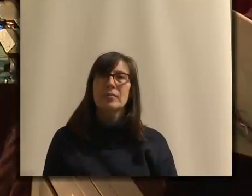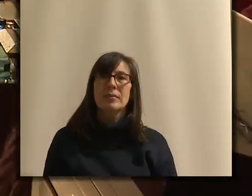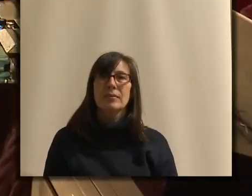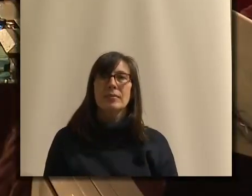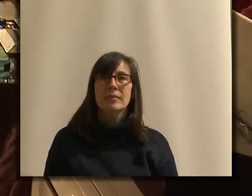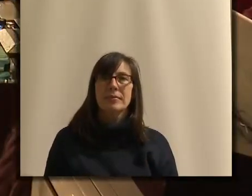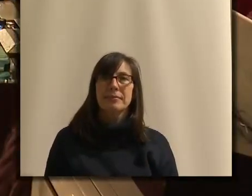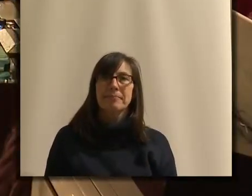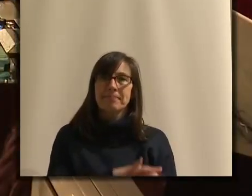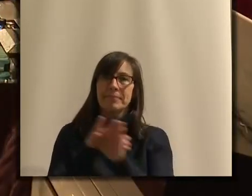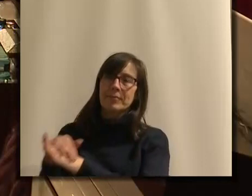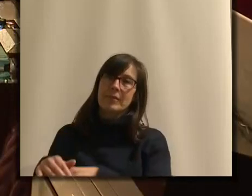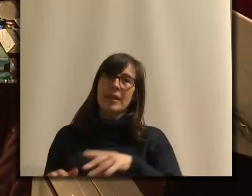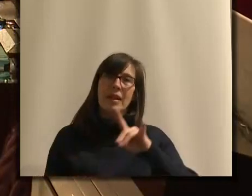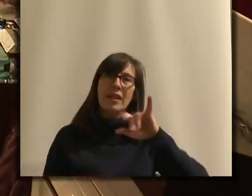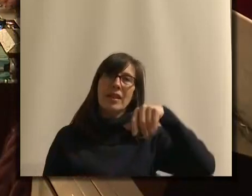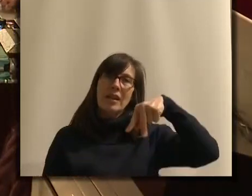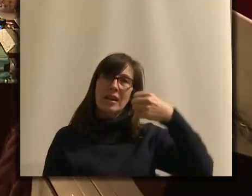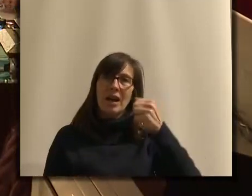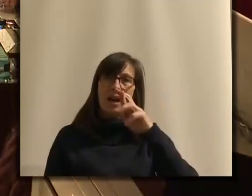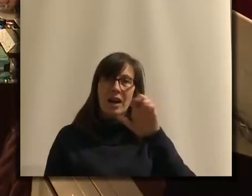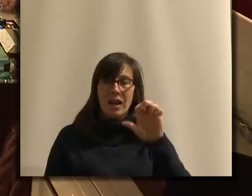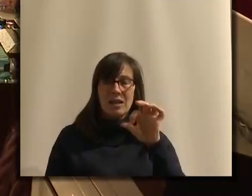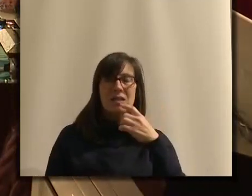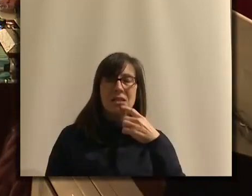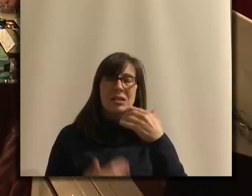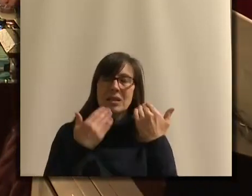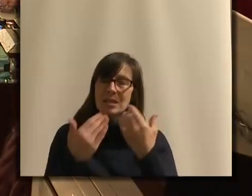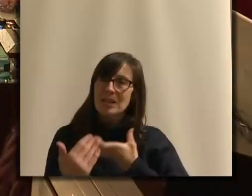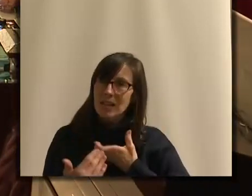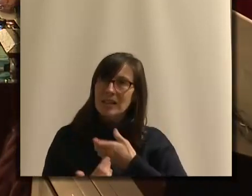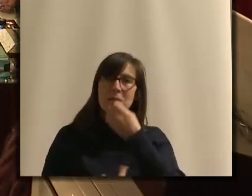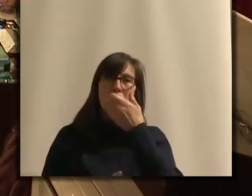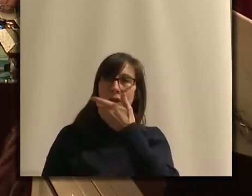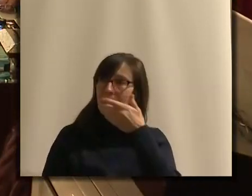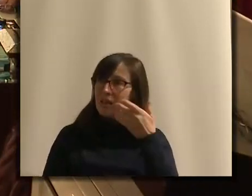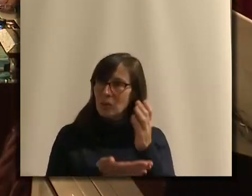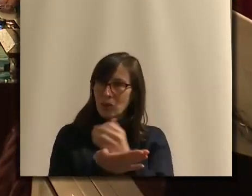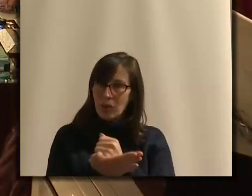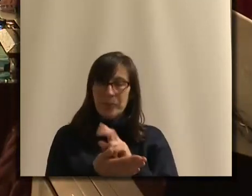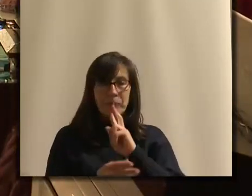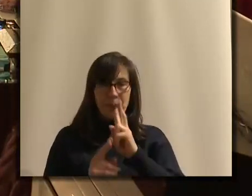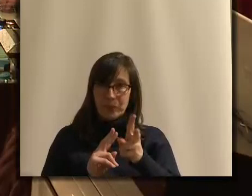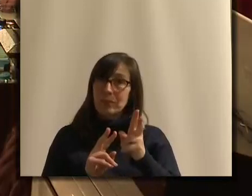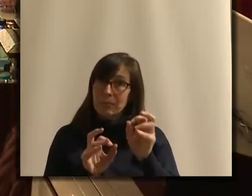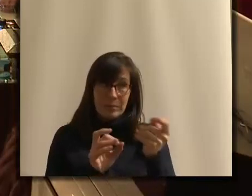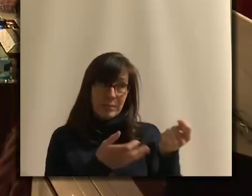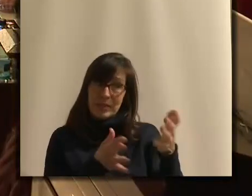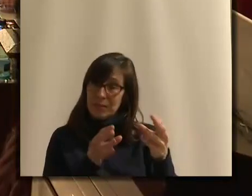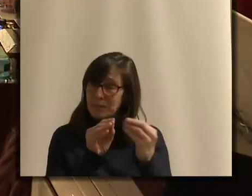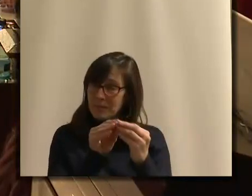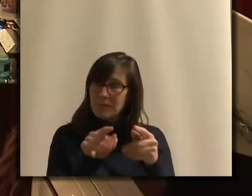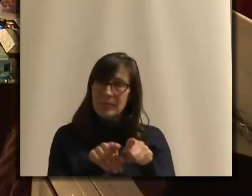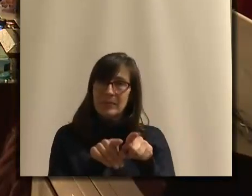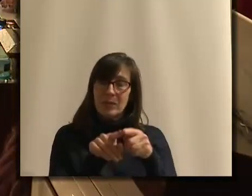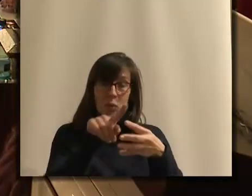gràcies, senyora Dinarès. Gràcies, alcaldessa, i bona tarda a tothom. Nosaltres també, bueno, ja anàvem a fer un comentari conjunt